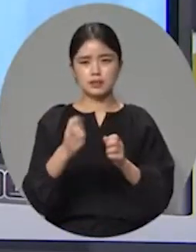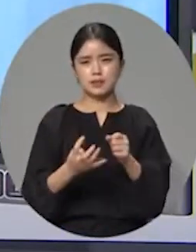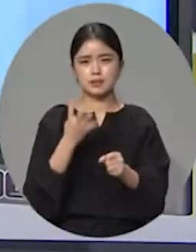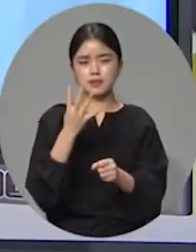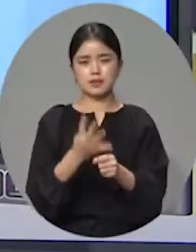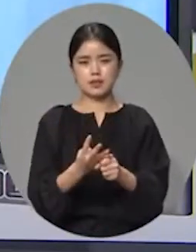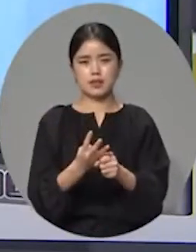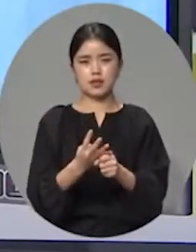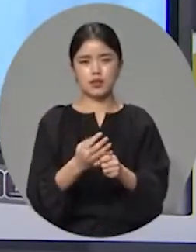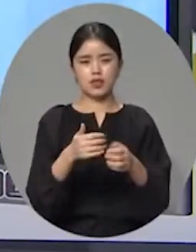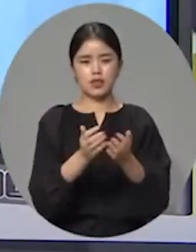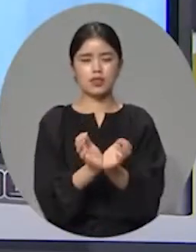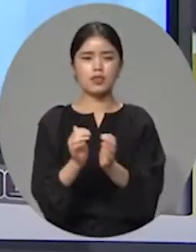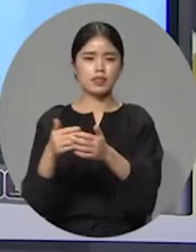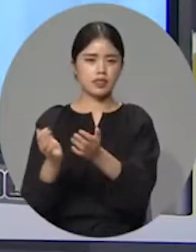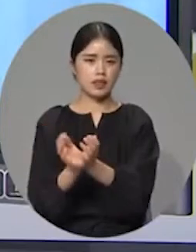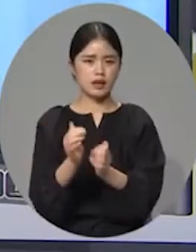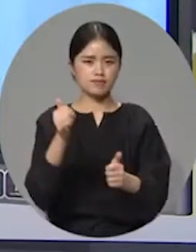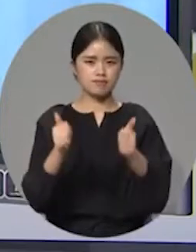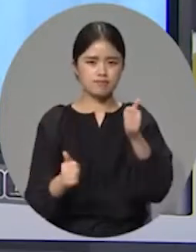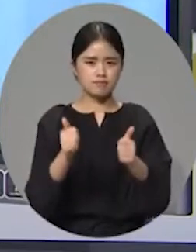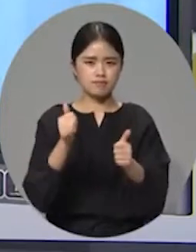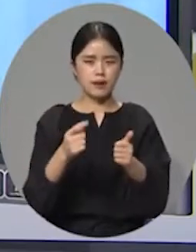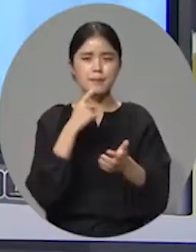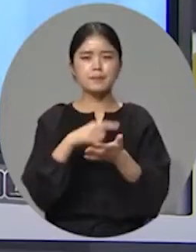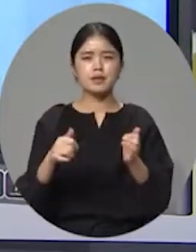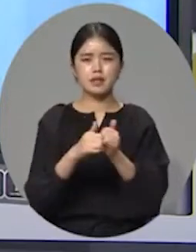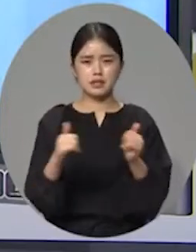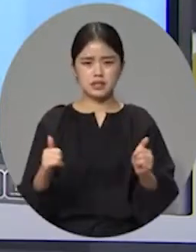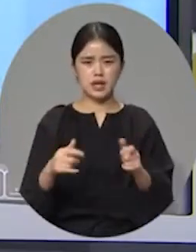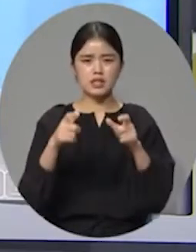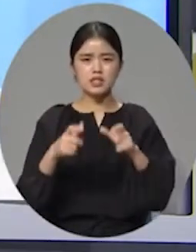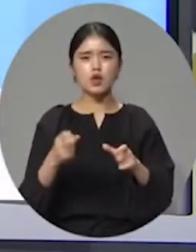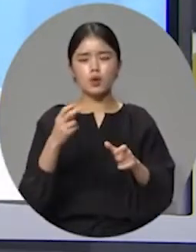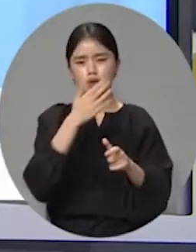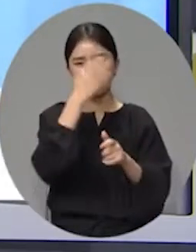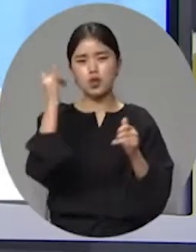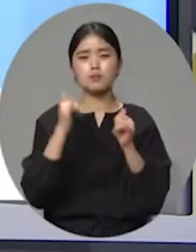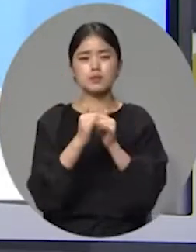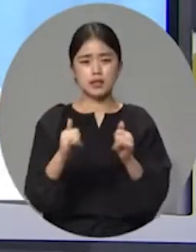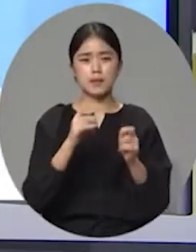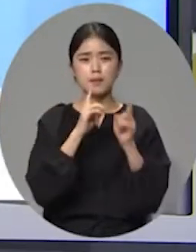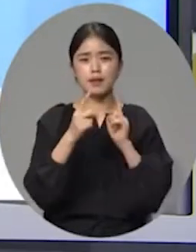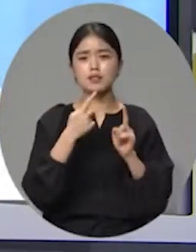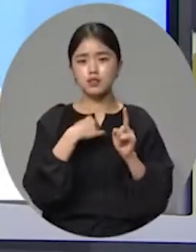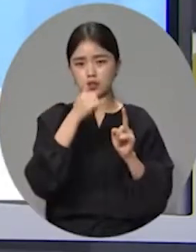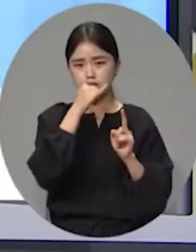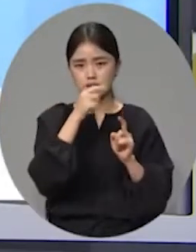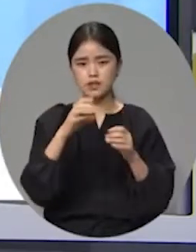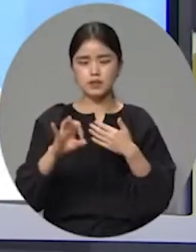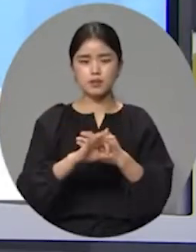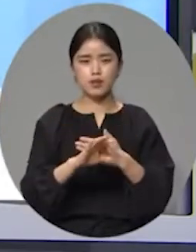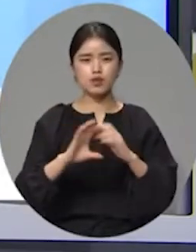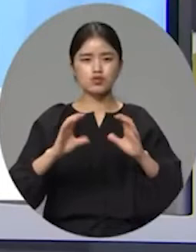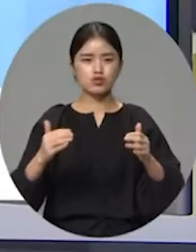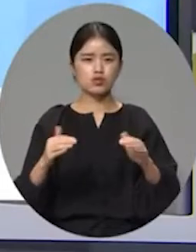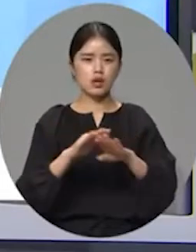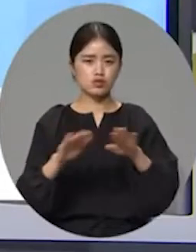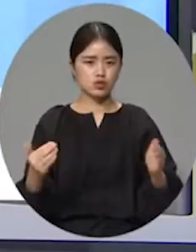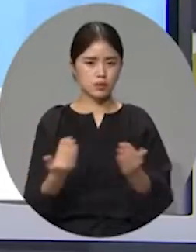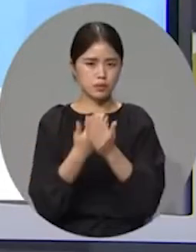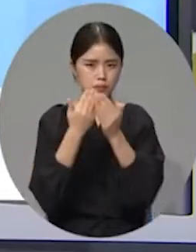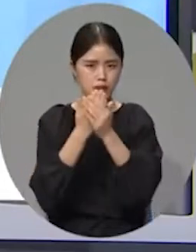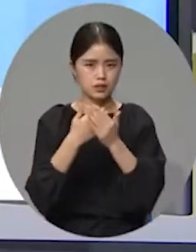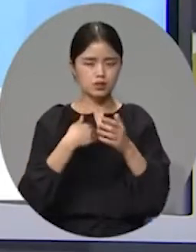양당 정치의 최대 피해자는 지역과 청년이다 라고 말씀을 해주셨습니다. 자, 그렇다면 이 국가 균형 발전 사실